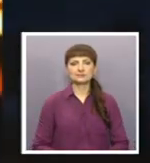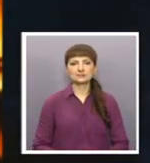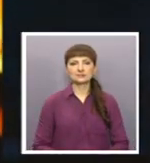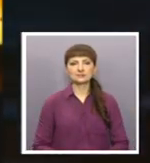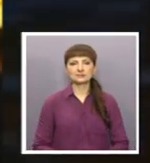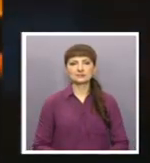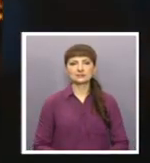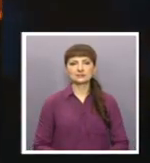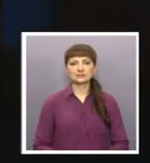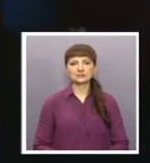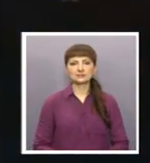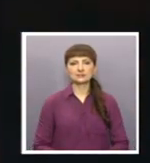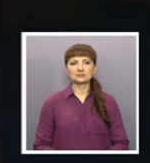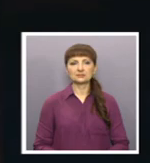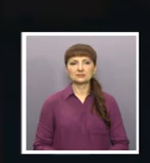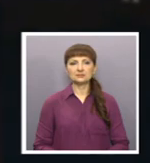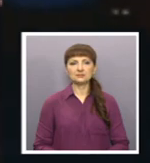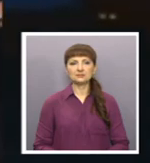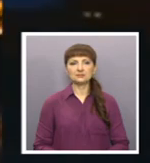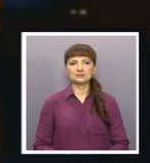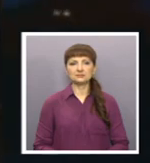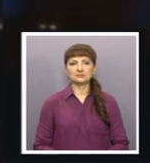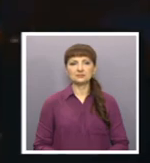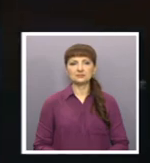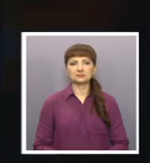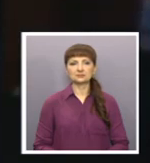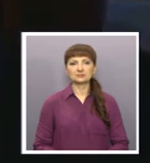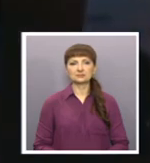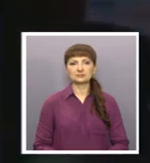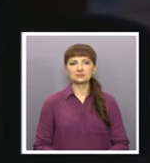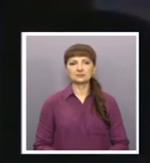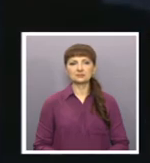Вот бы не взорвалось там ничего. Будет дальше.